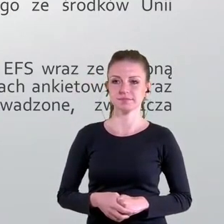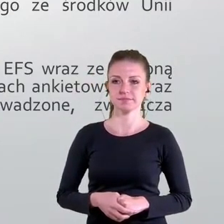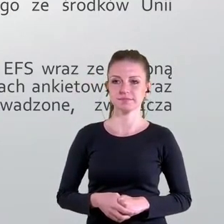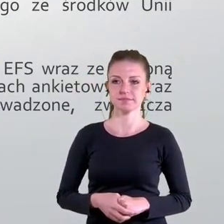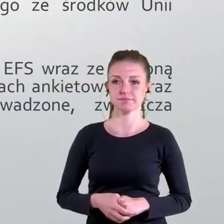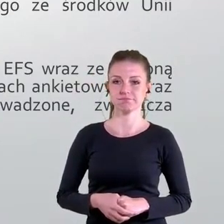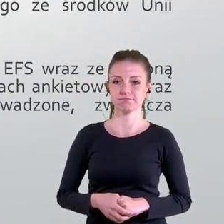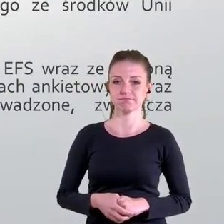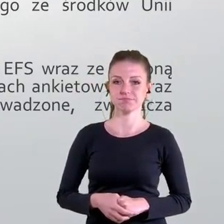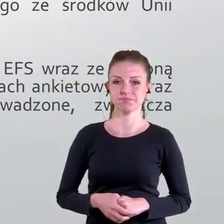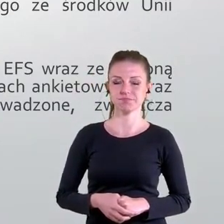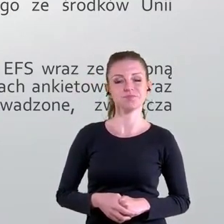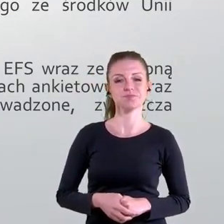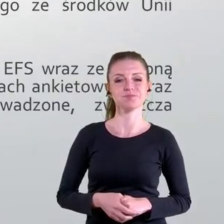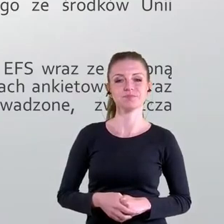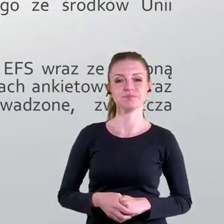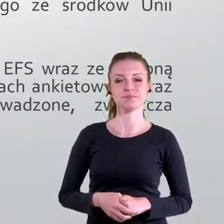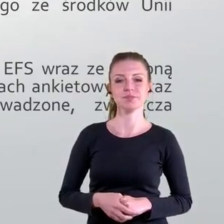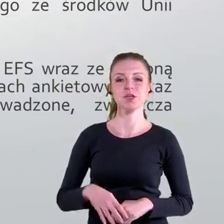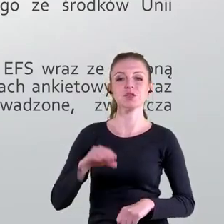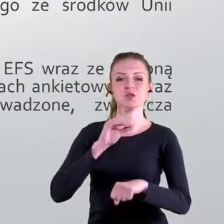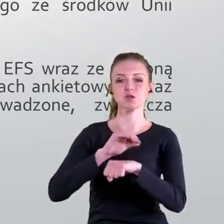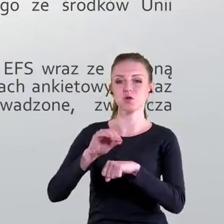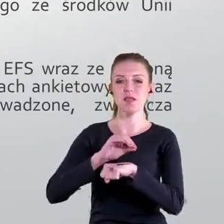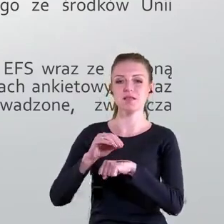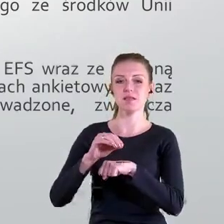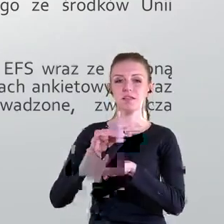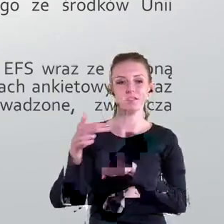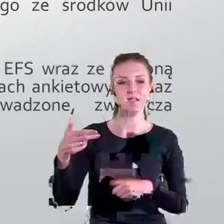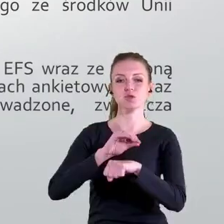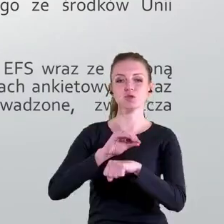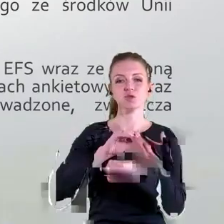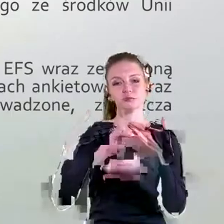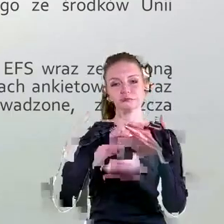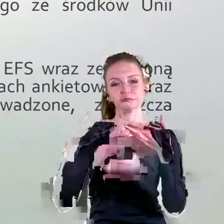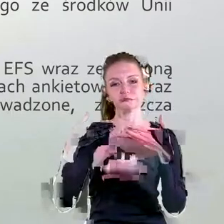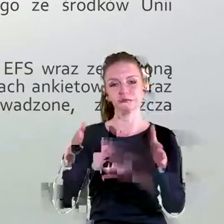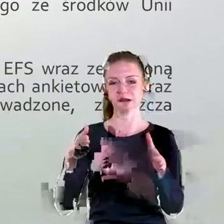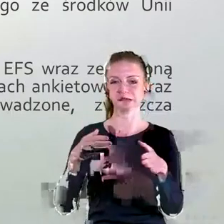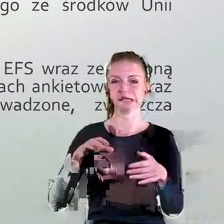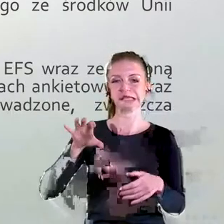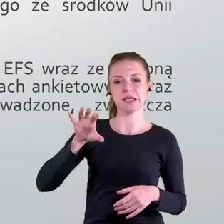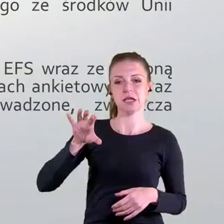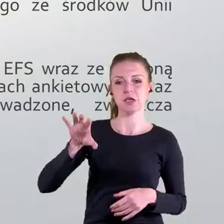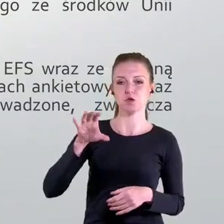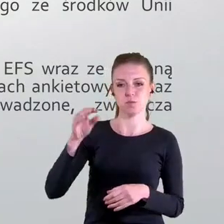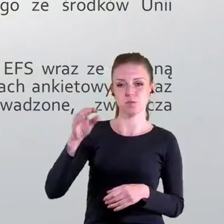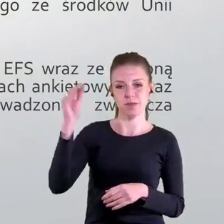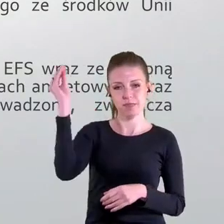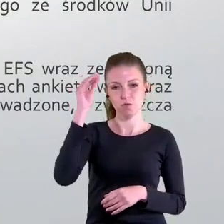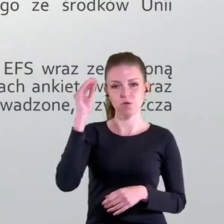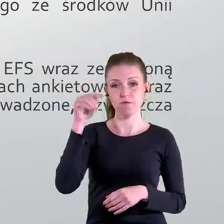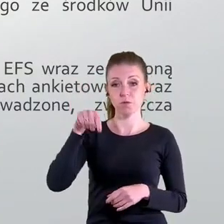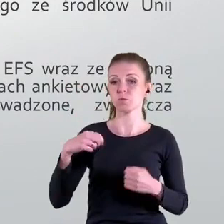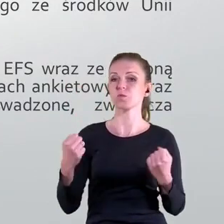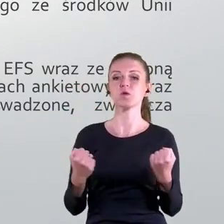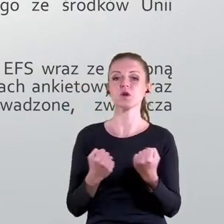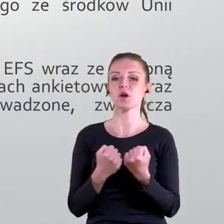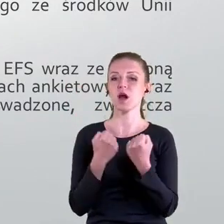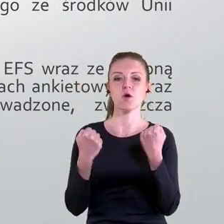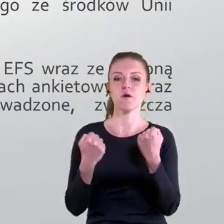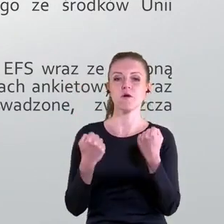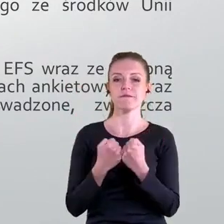szkolenie z otwartych zasobów re jak to wygląda w Krakowskiej Akademii tutaj